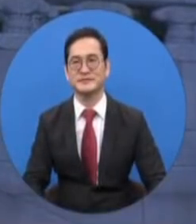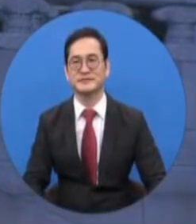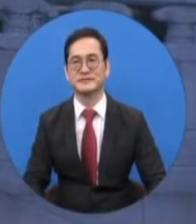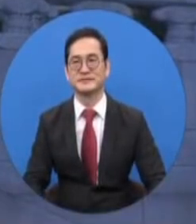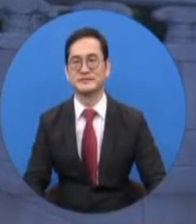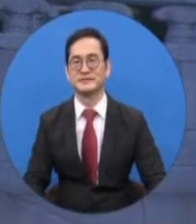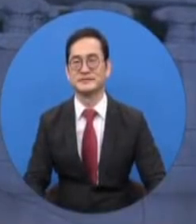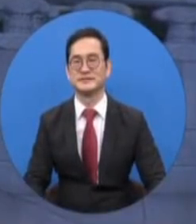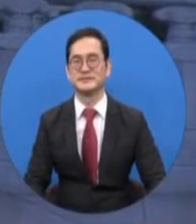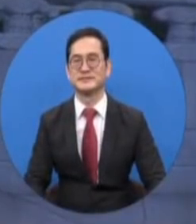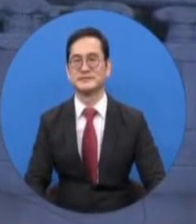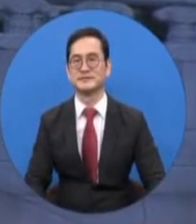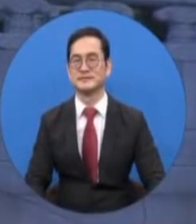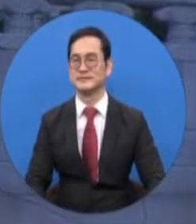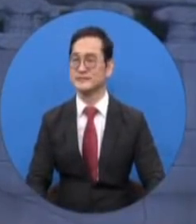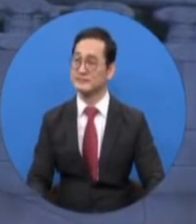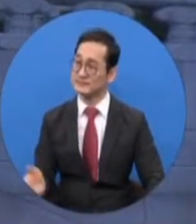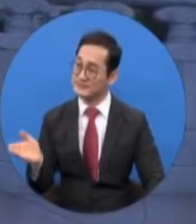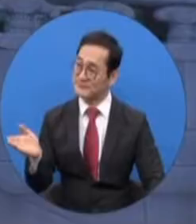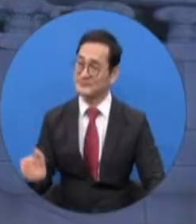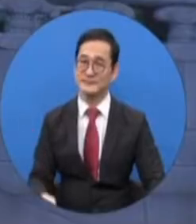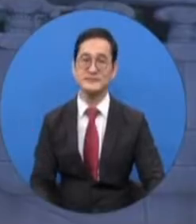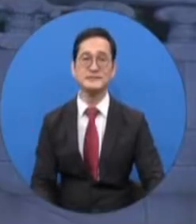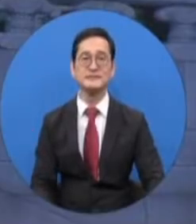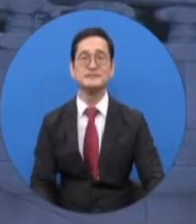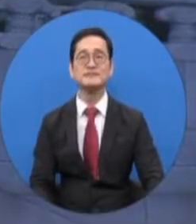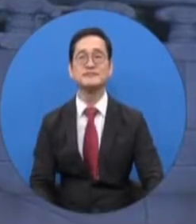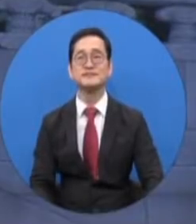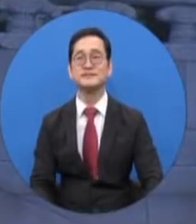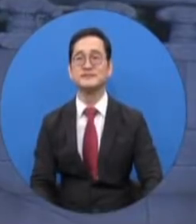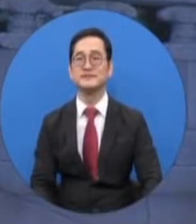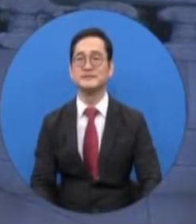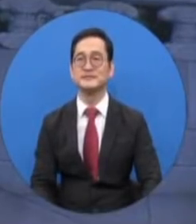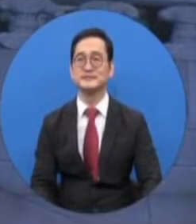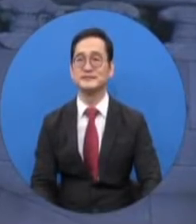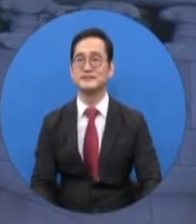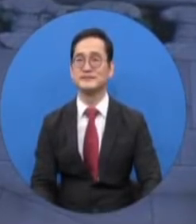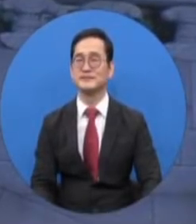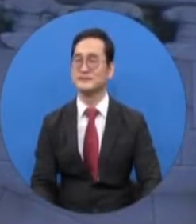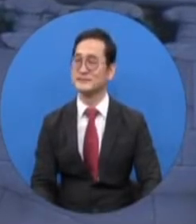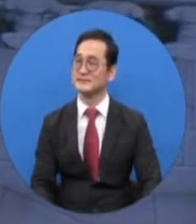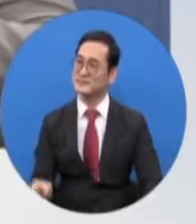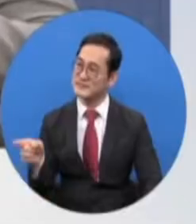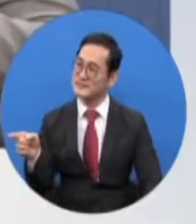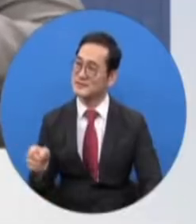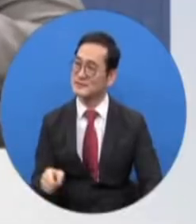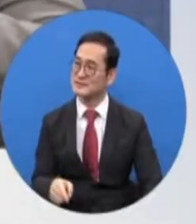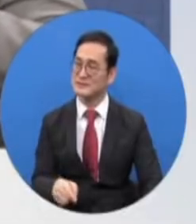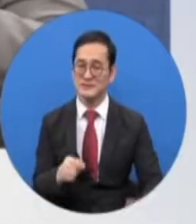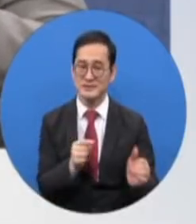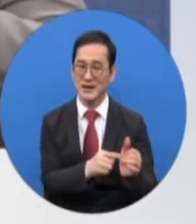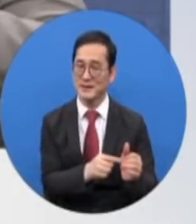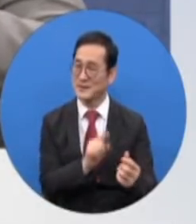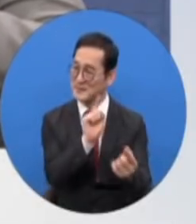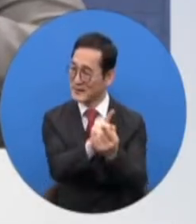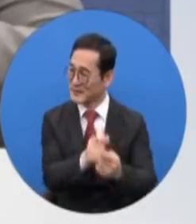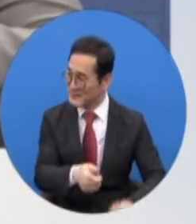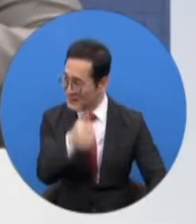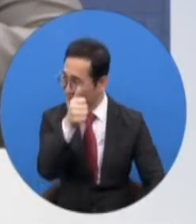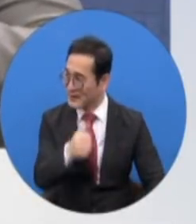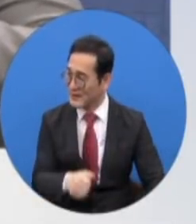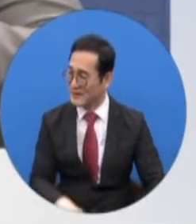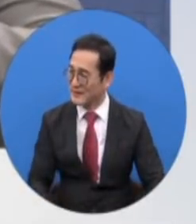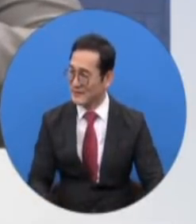참모 역할을 했으니까 네. 지금 만약에 당선인이 고민을 한다면 뭐라고 조언하시겠습니까? 찾아뵈라 아니면 찾아뵐 것까지는